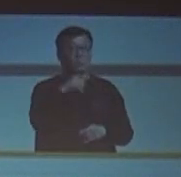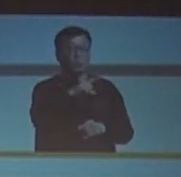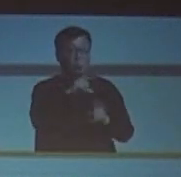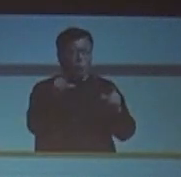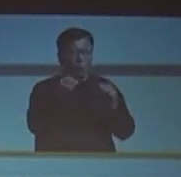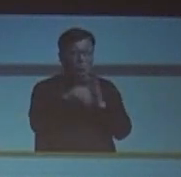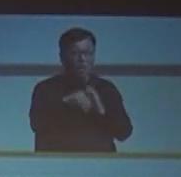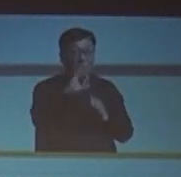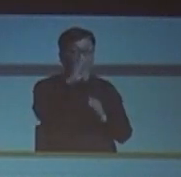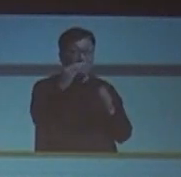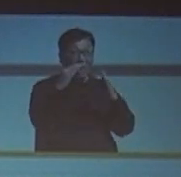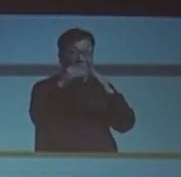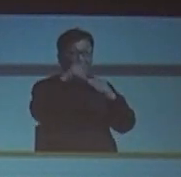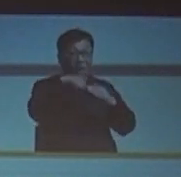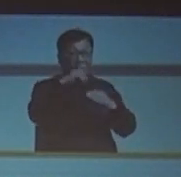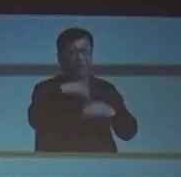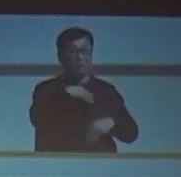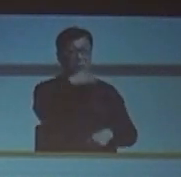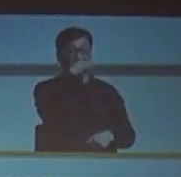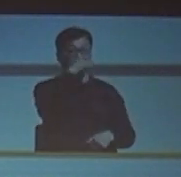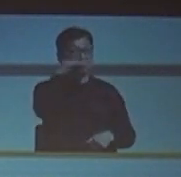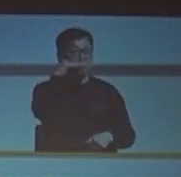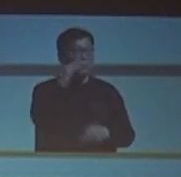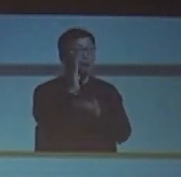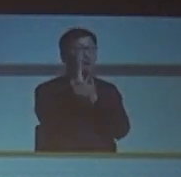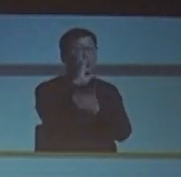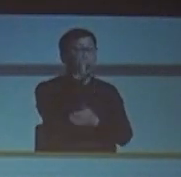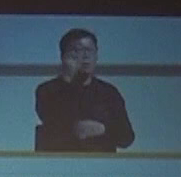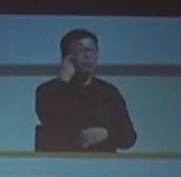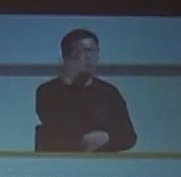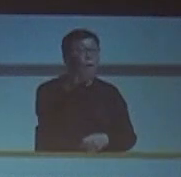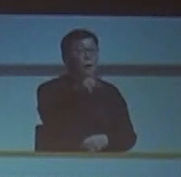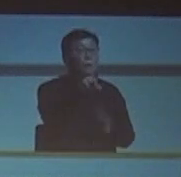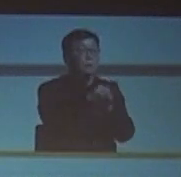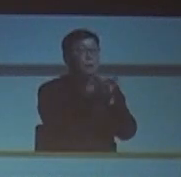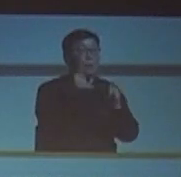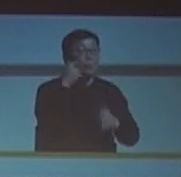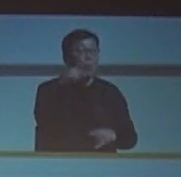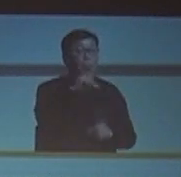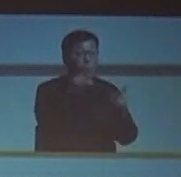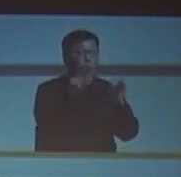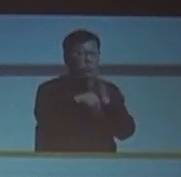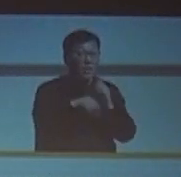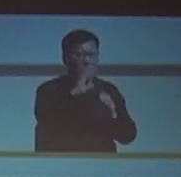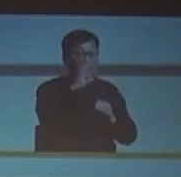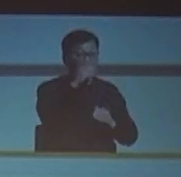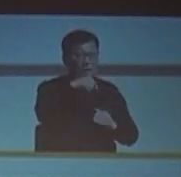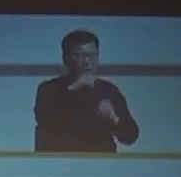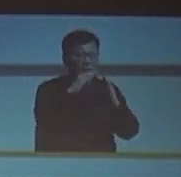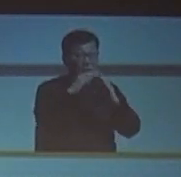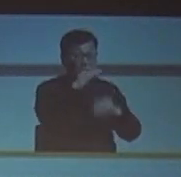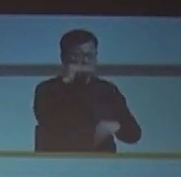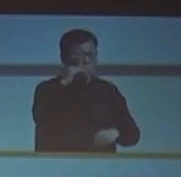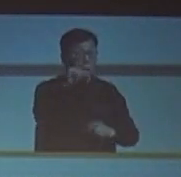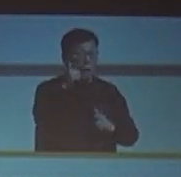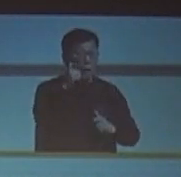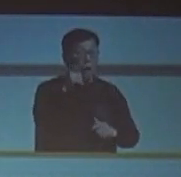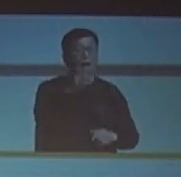네. 저 신부예요. 저 수영 성당. 수영, 수영. 수영 성당 신자분들 평소에 본당에서 근엄하신가요?